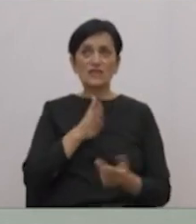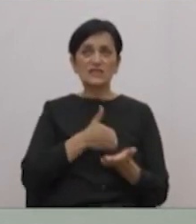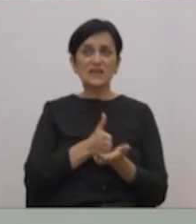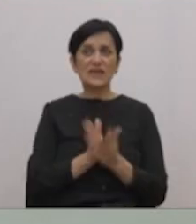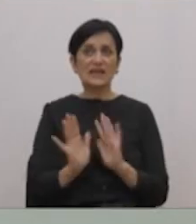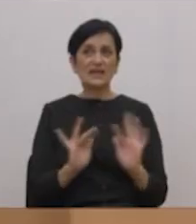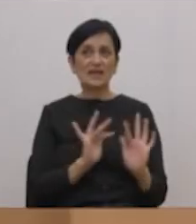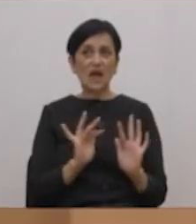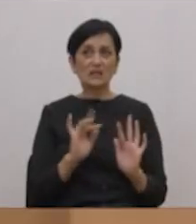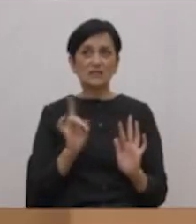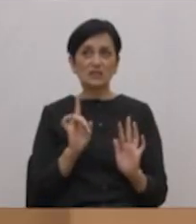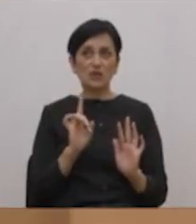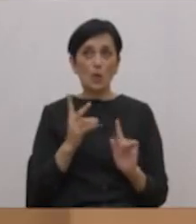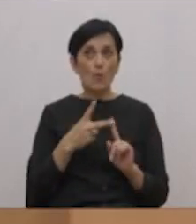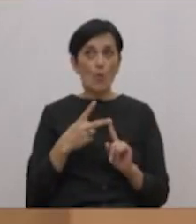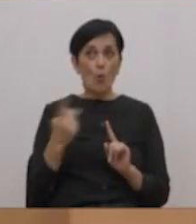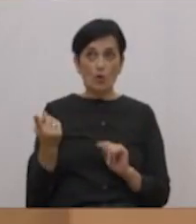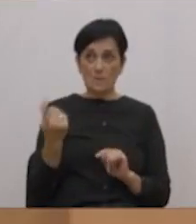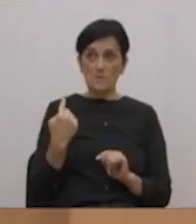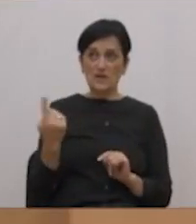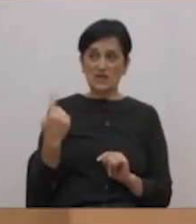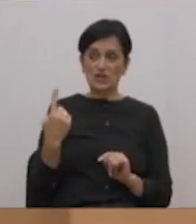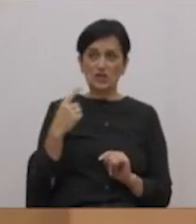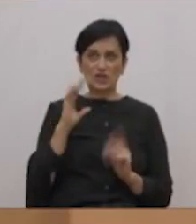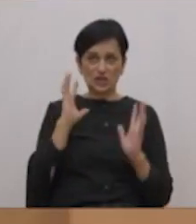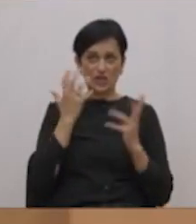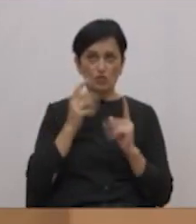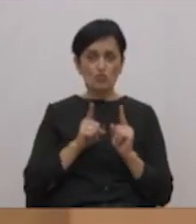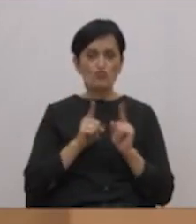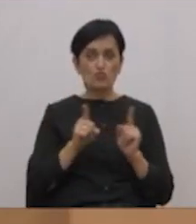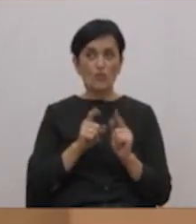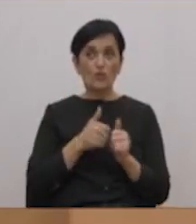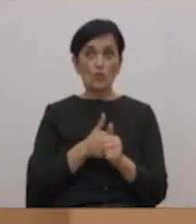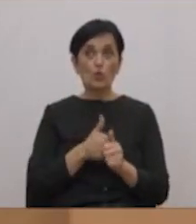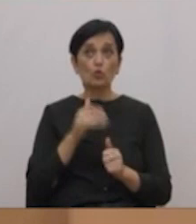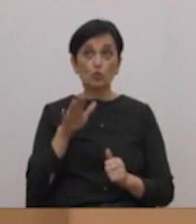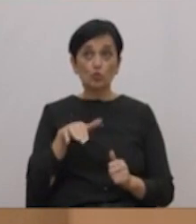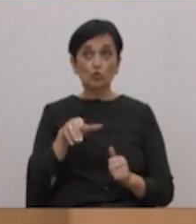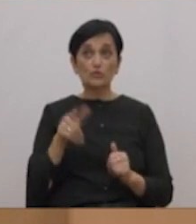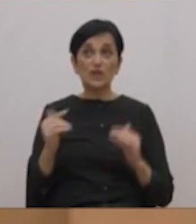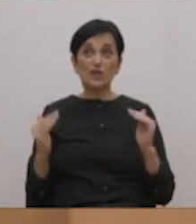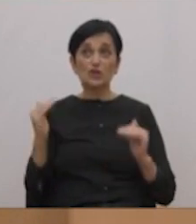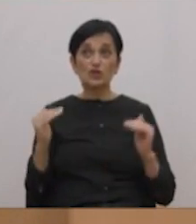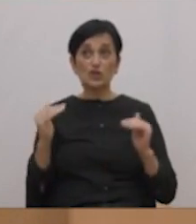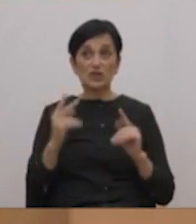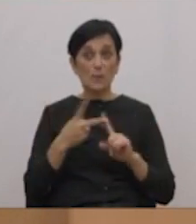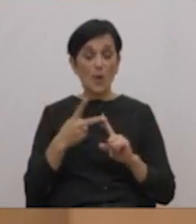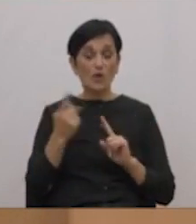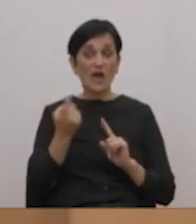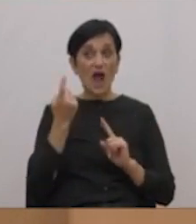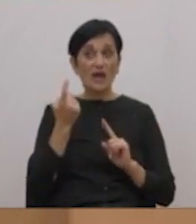რაც მეორე მხრიდანაც სერიოზულ პროვოკაციებს მოხვა. თუმცა ეს შედარებით მეორე ხარისხოვანი